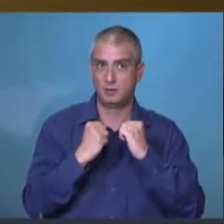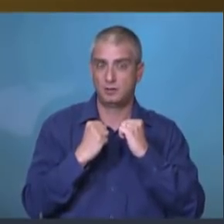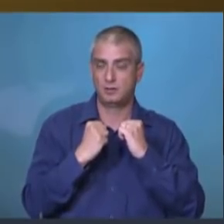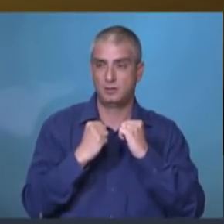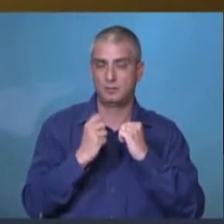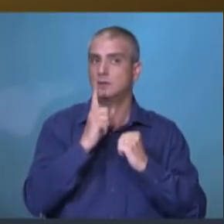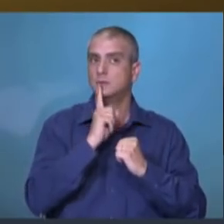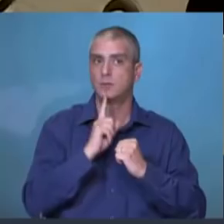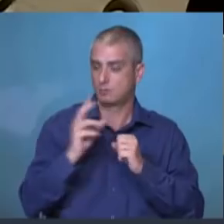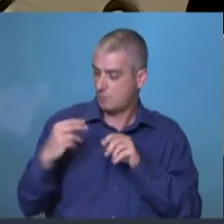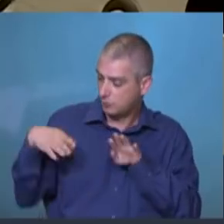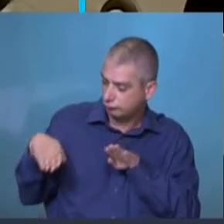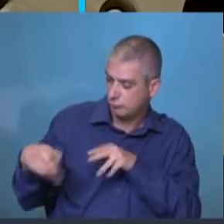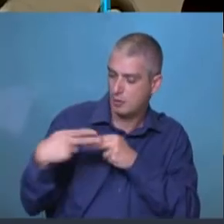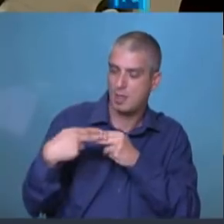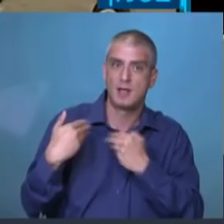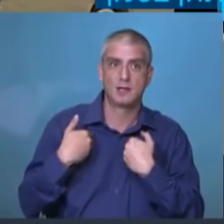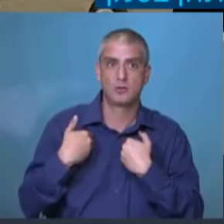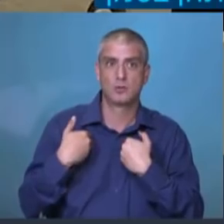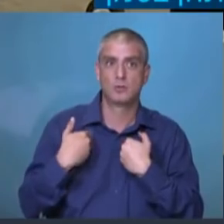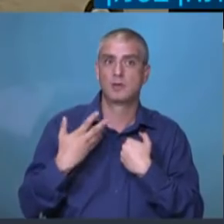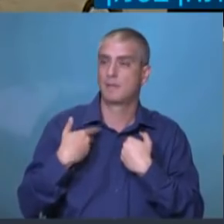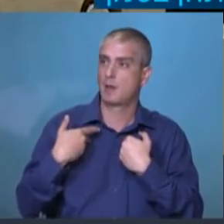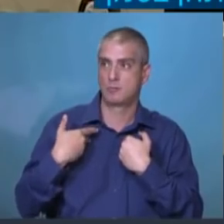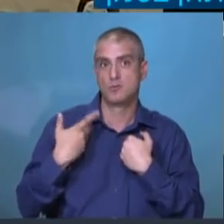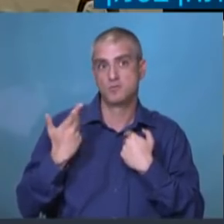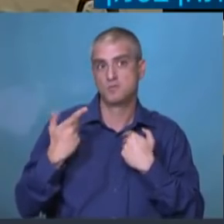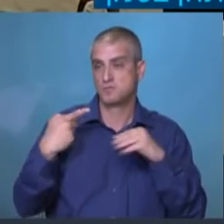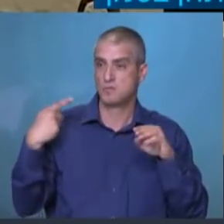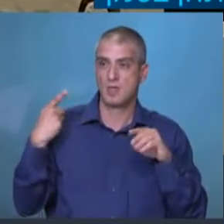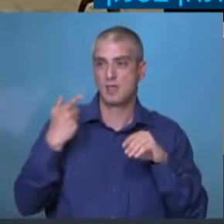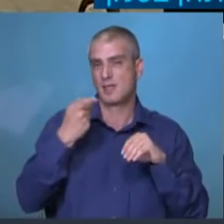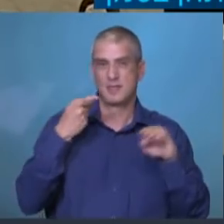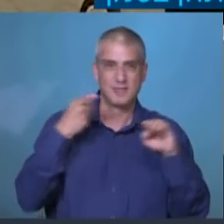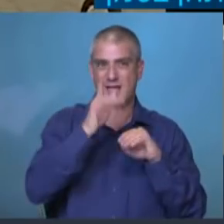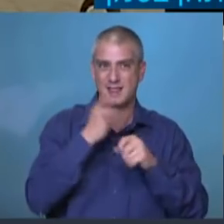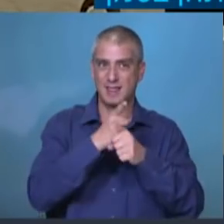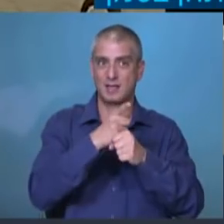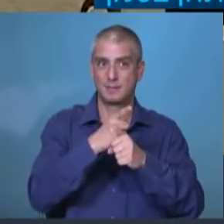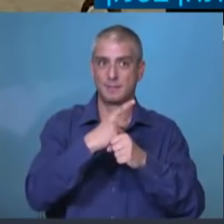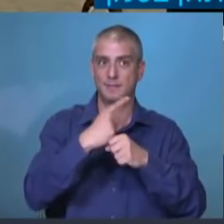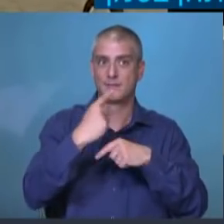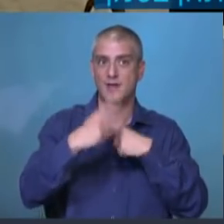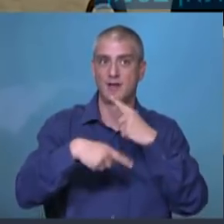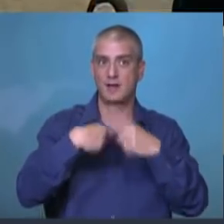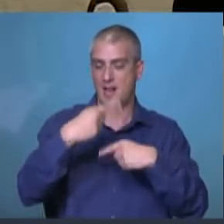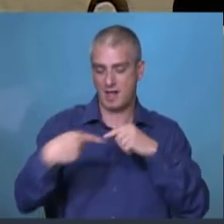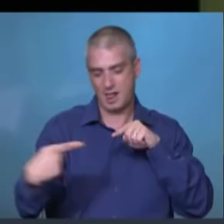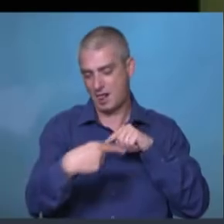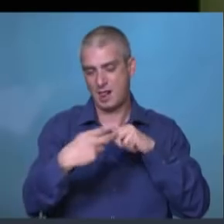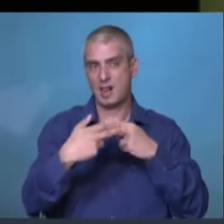והסורים עברו ממש לידינו. קיבלנו פגז, נונטט כנראה, בגלגל תמך באזור של